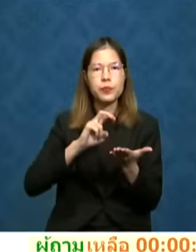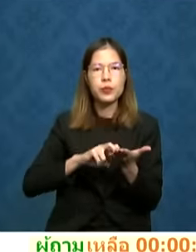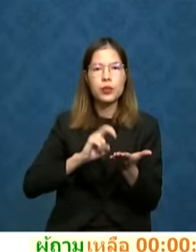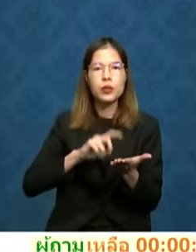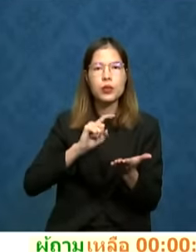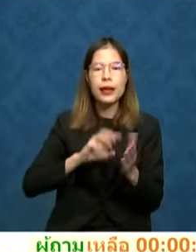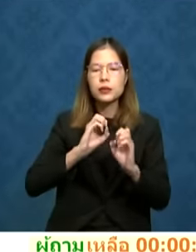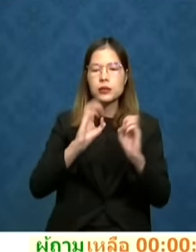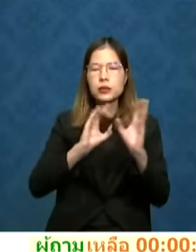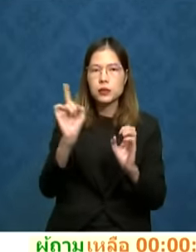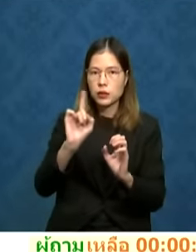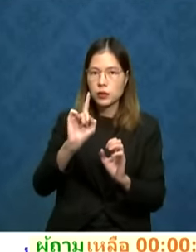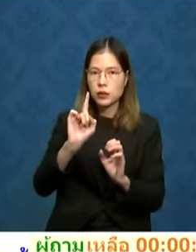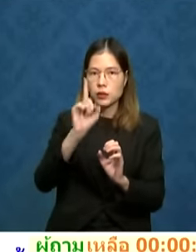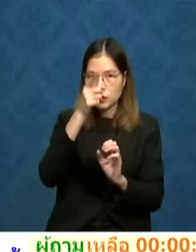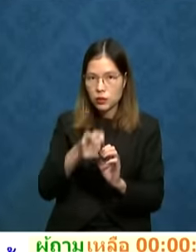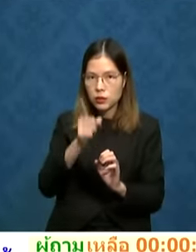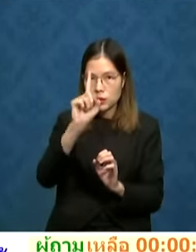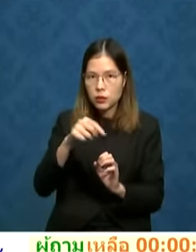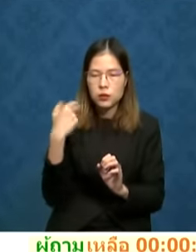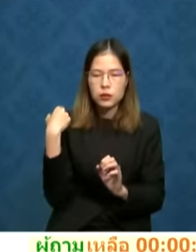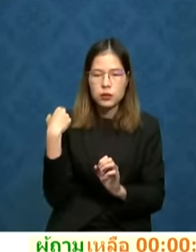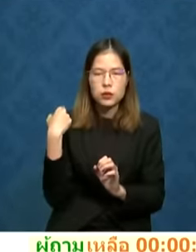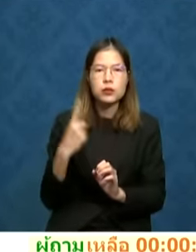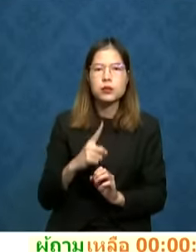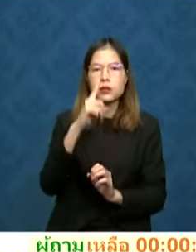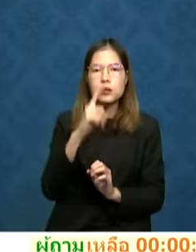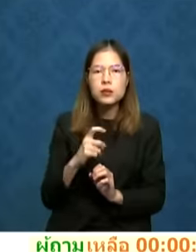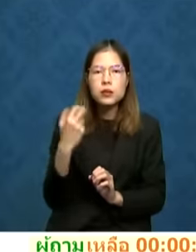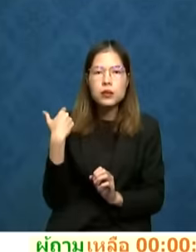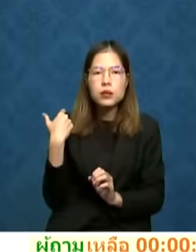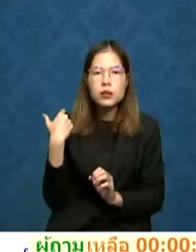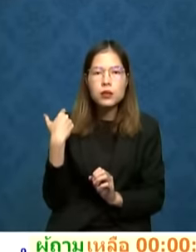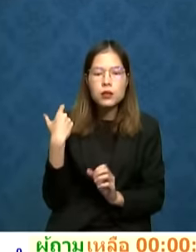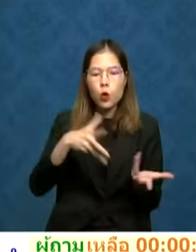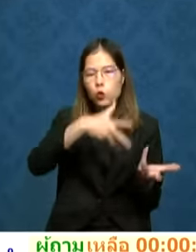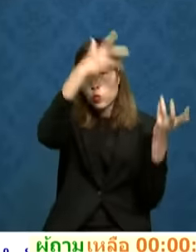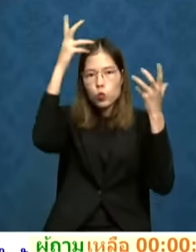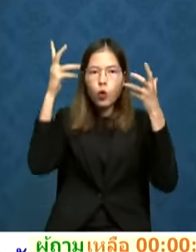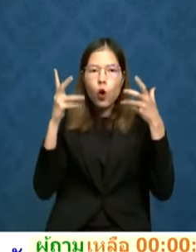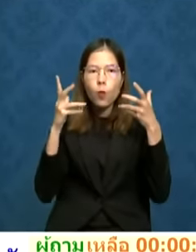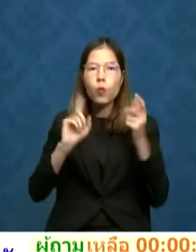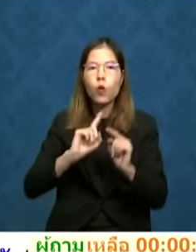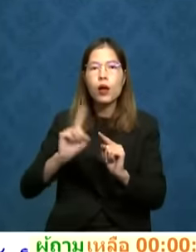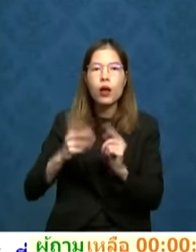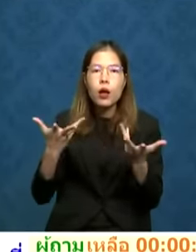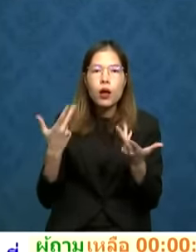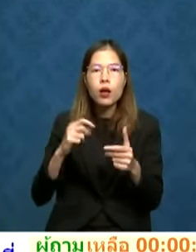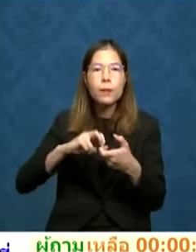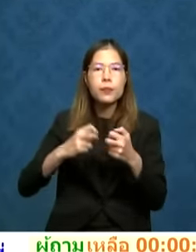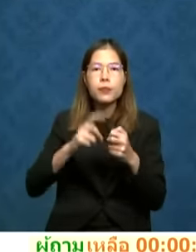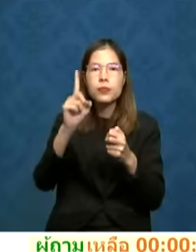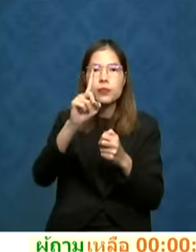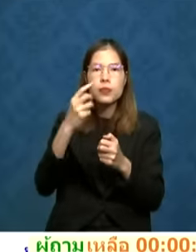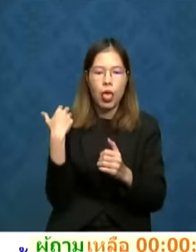าการขาดอากาศหายใจไม่ได้มใครเอาถุงไปขอบแต่มัเกิดจากศที่มัน